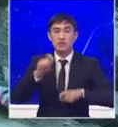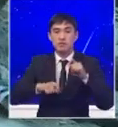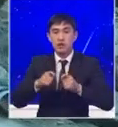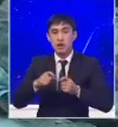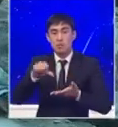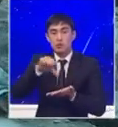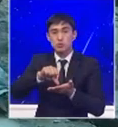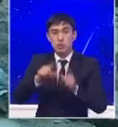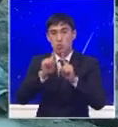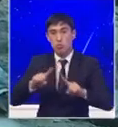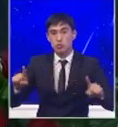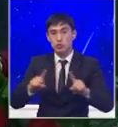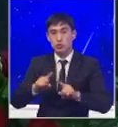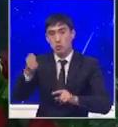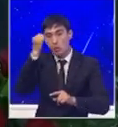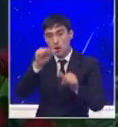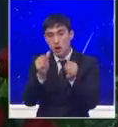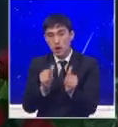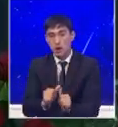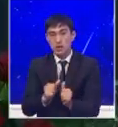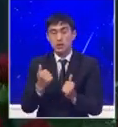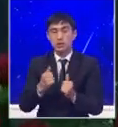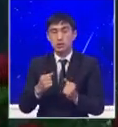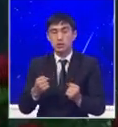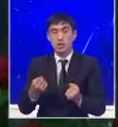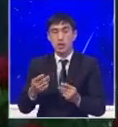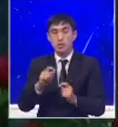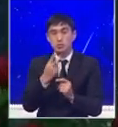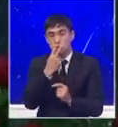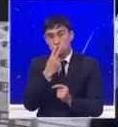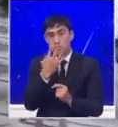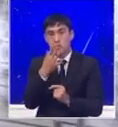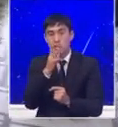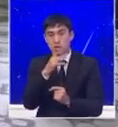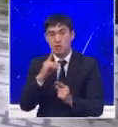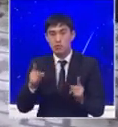мемориальный музей, где смогли увидеть экспонаты, собранные за 5 лет его существования.